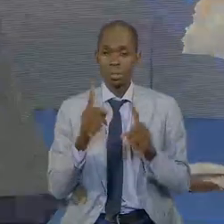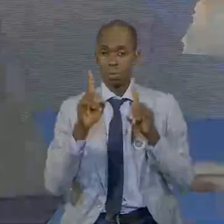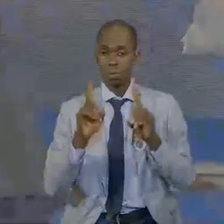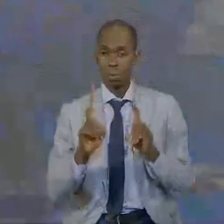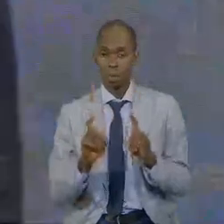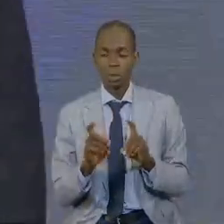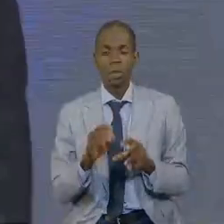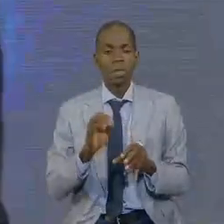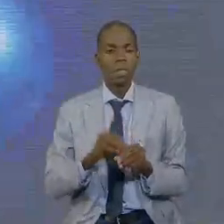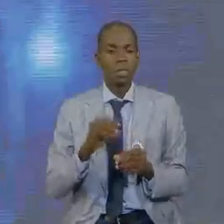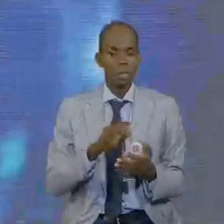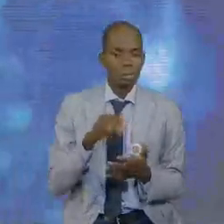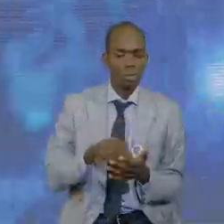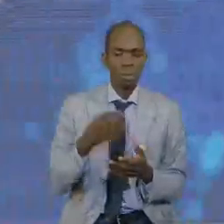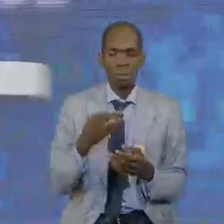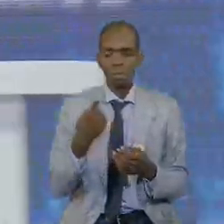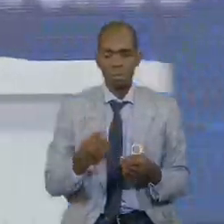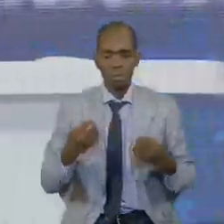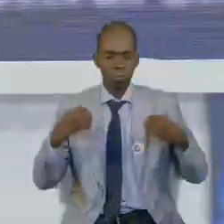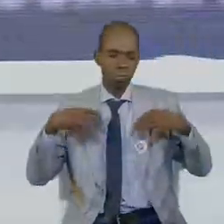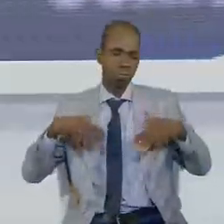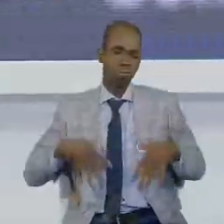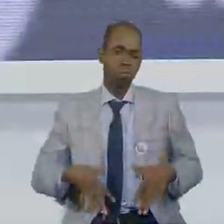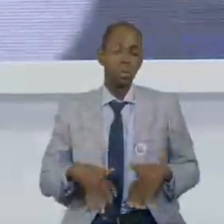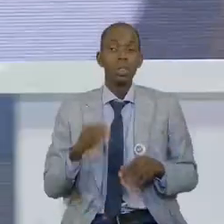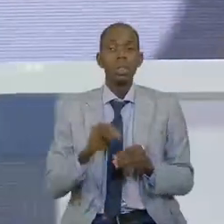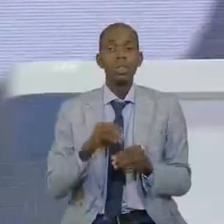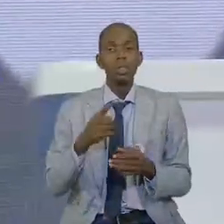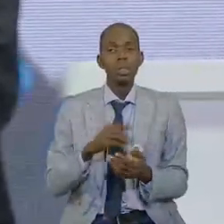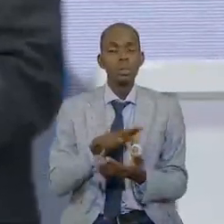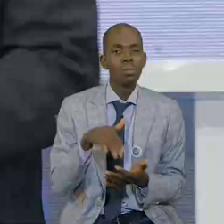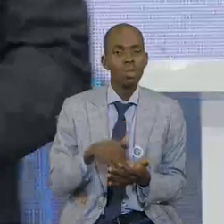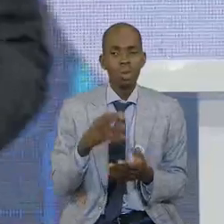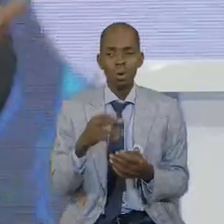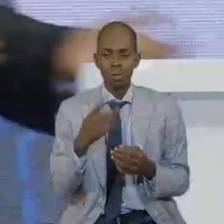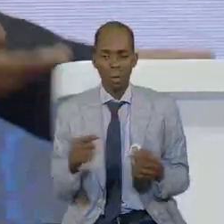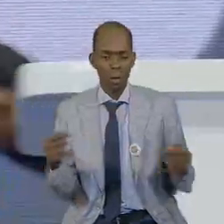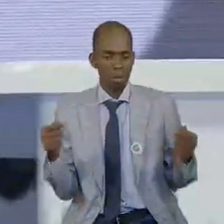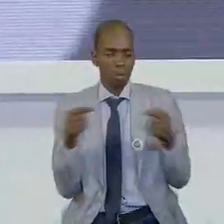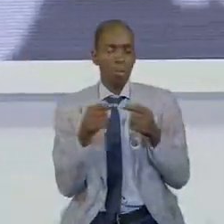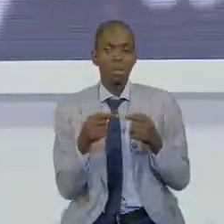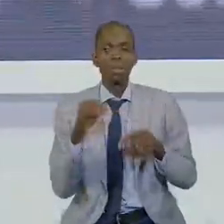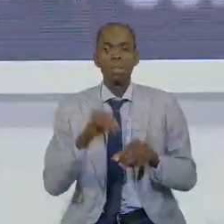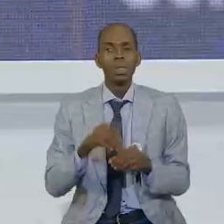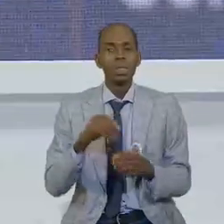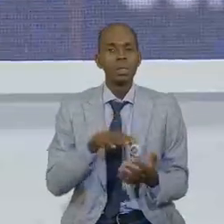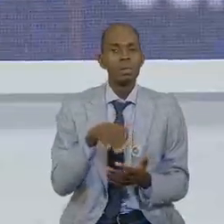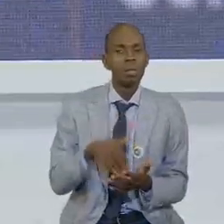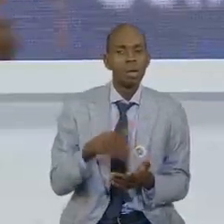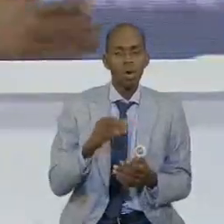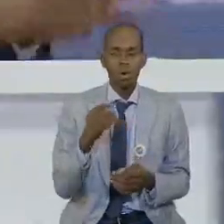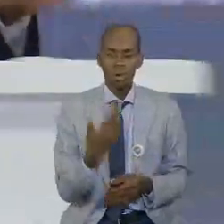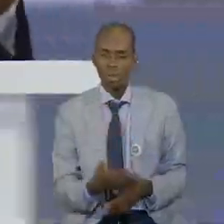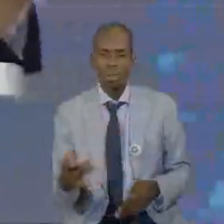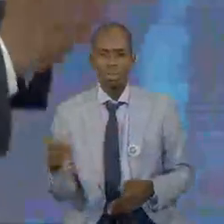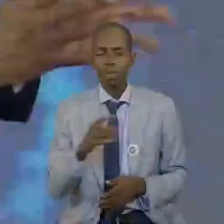in the midst of the discouragement, au milieu des découragements, in the midst of the opposition, au milieu des oppositions, in the midst of the things you are going